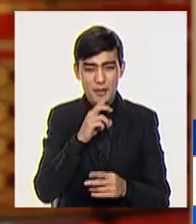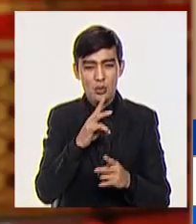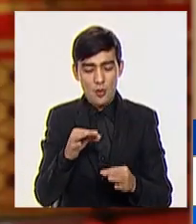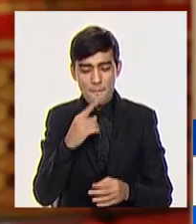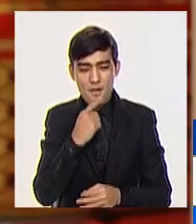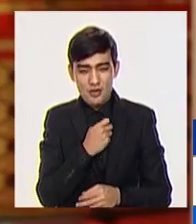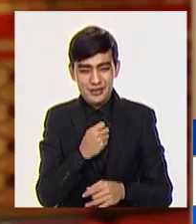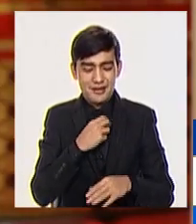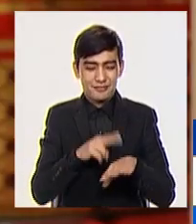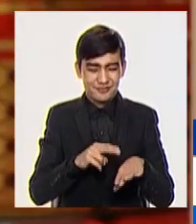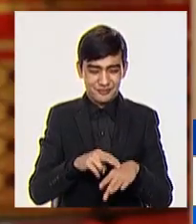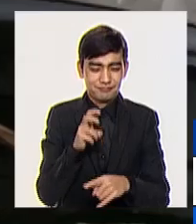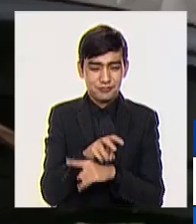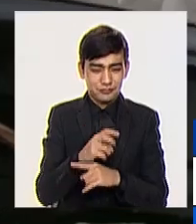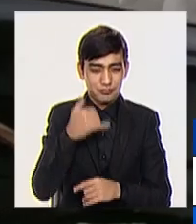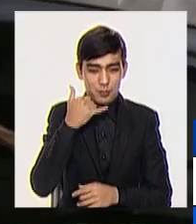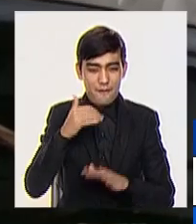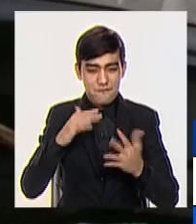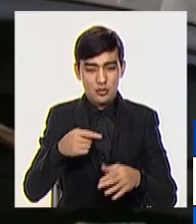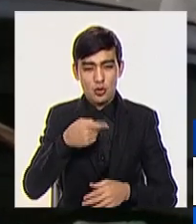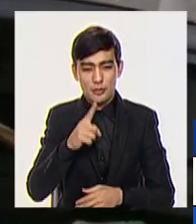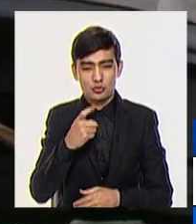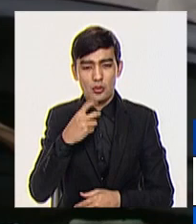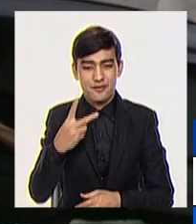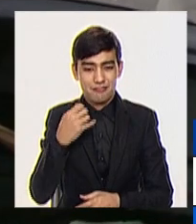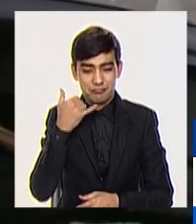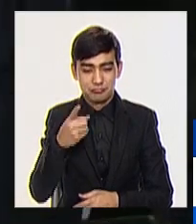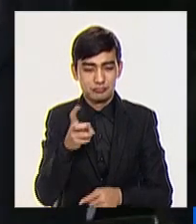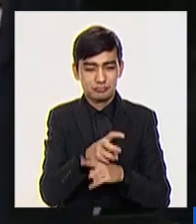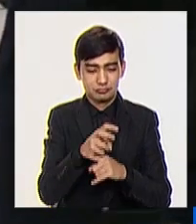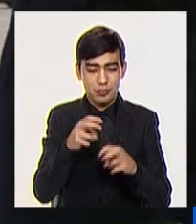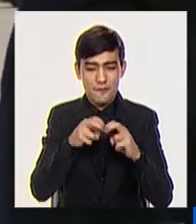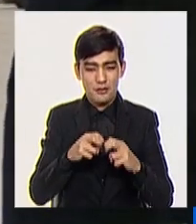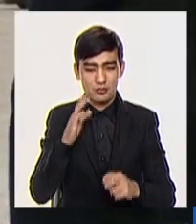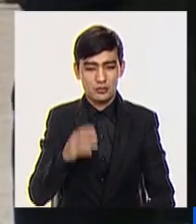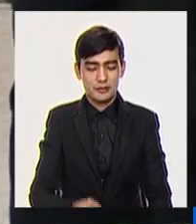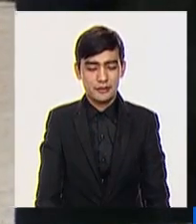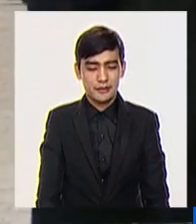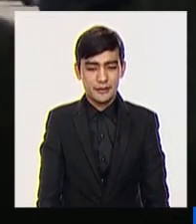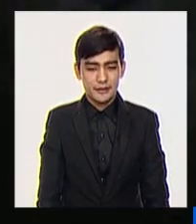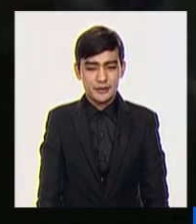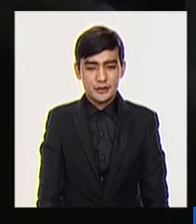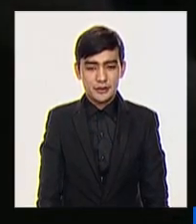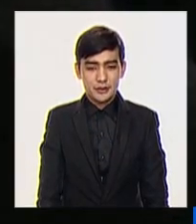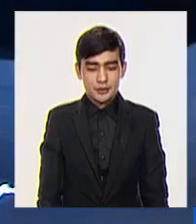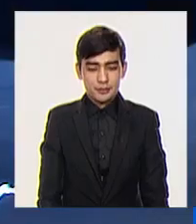вызов полицейские будут только по звонку на номер 102. Нина Шапо, Елена Досова, Информбюро